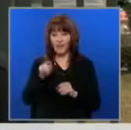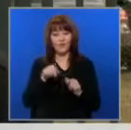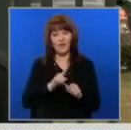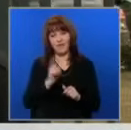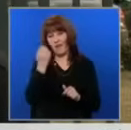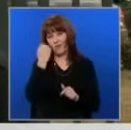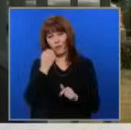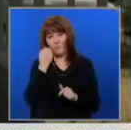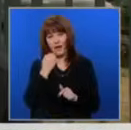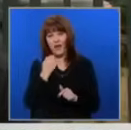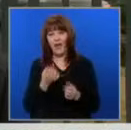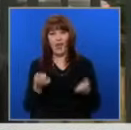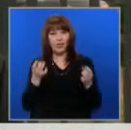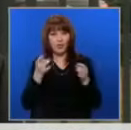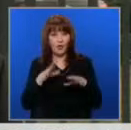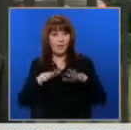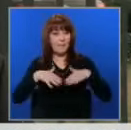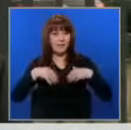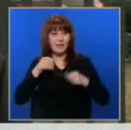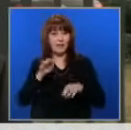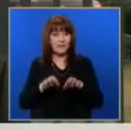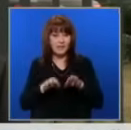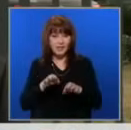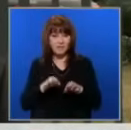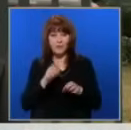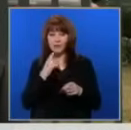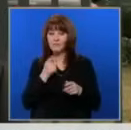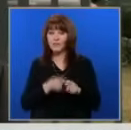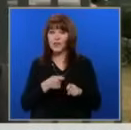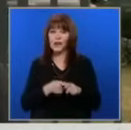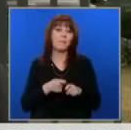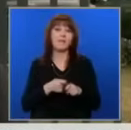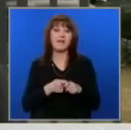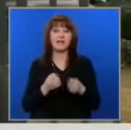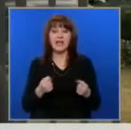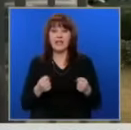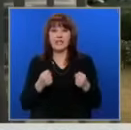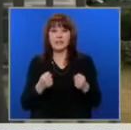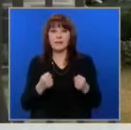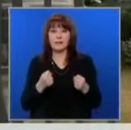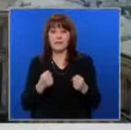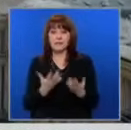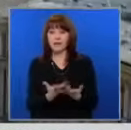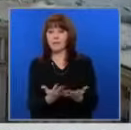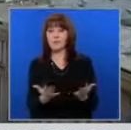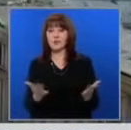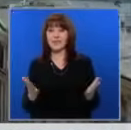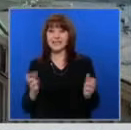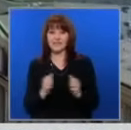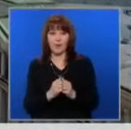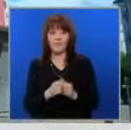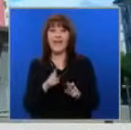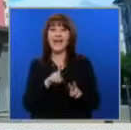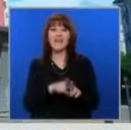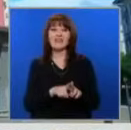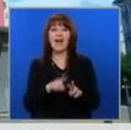страната. Не мисля, че ни нови парламентарни избори ще оформят ново, по-стабилно парламентарно мнозинство. Ивайло Мирчев